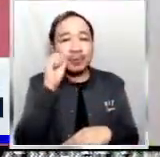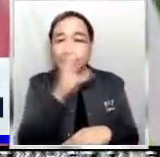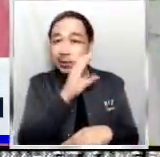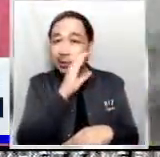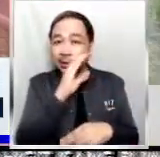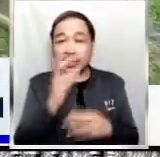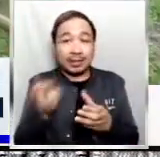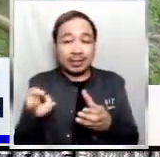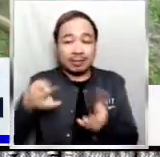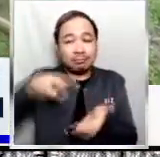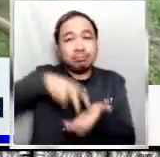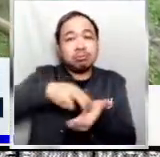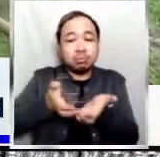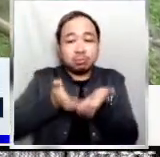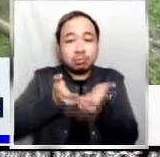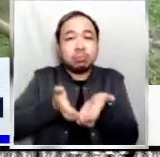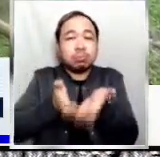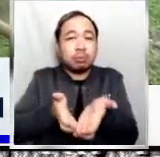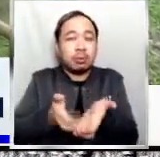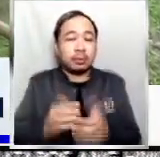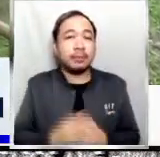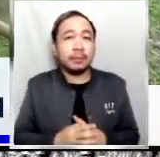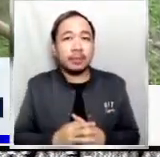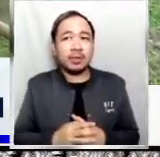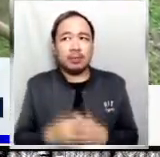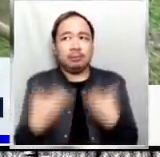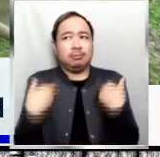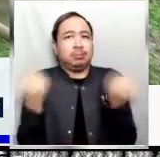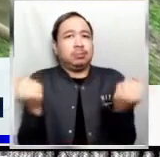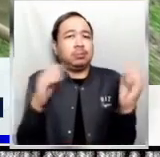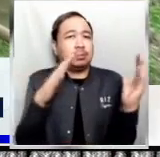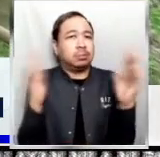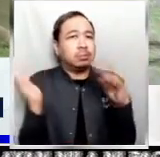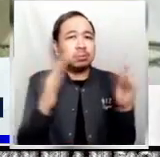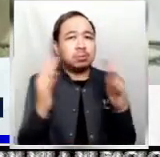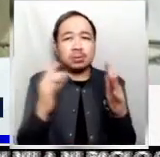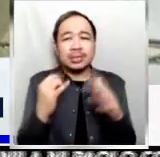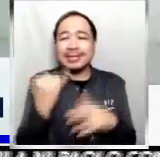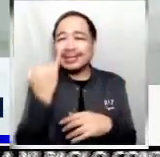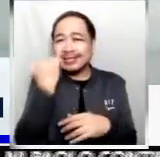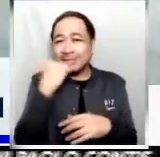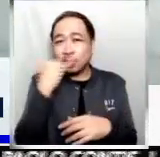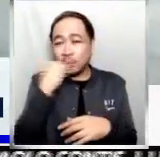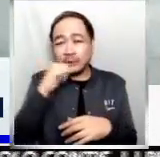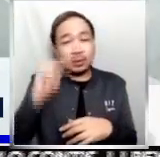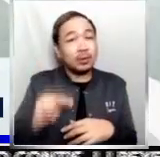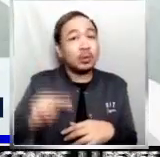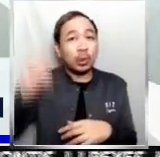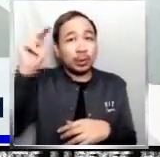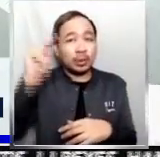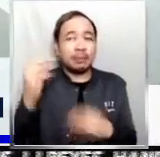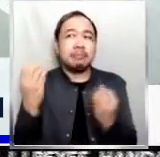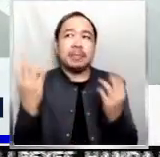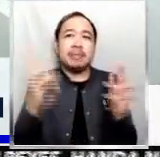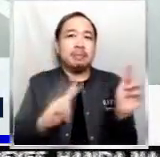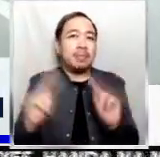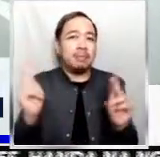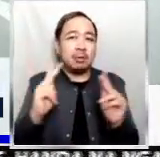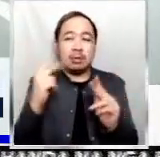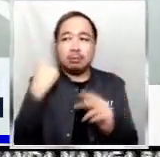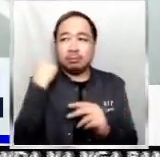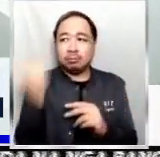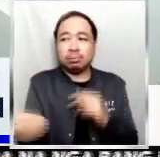boat. Sa lakas ng hangin sa Dingras, Ilocos Norte, nagtumbahan ang ilang puno at poste. Ang